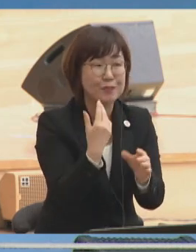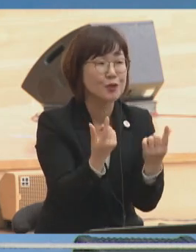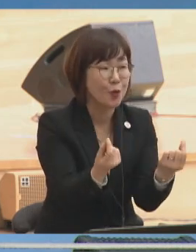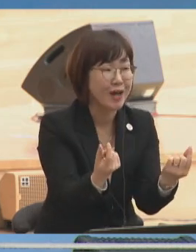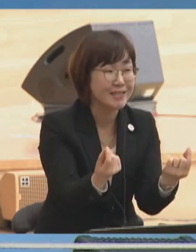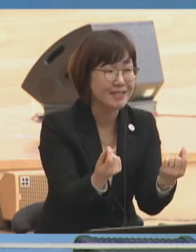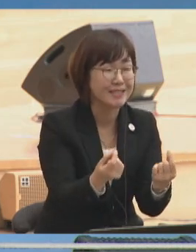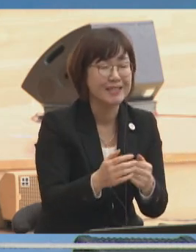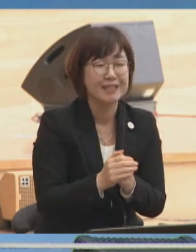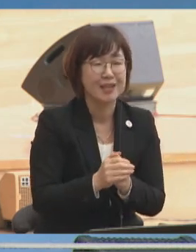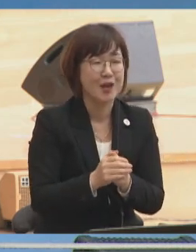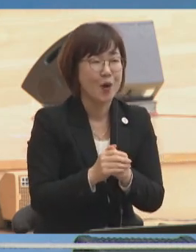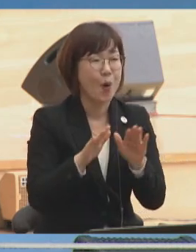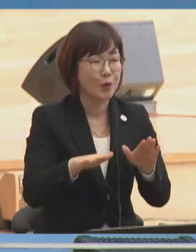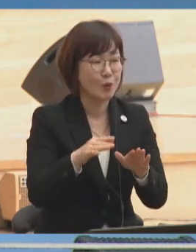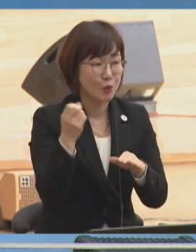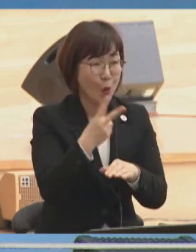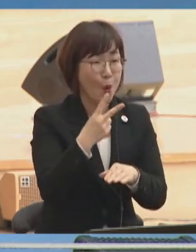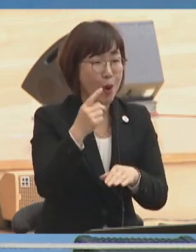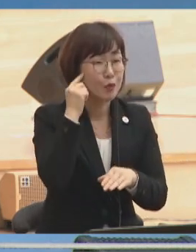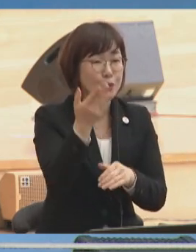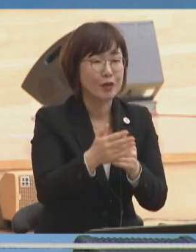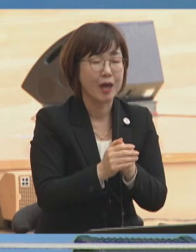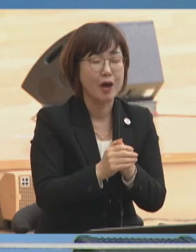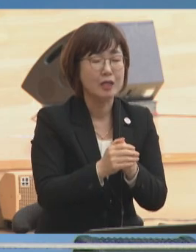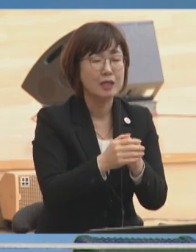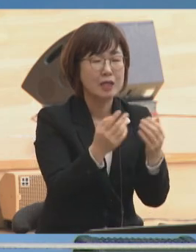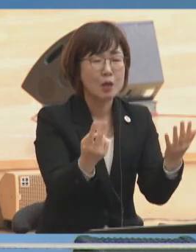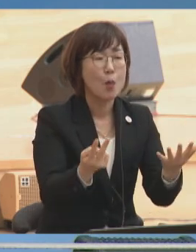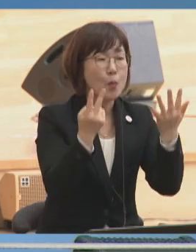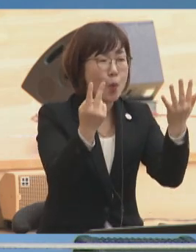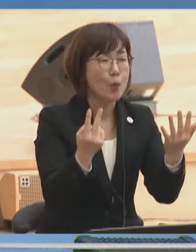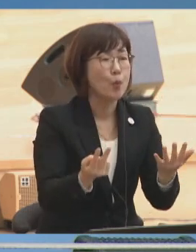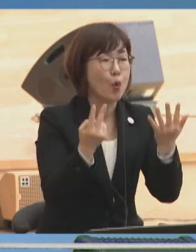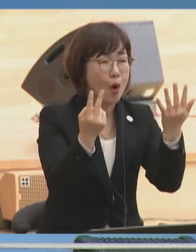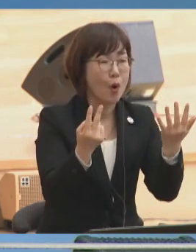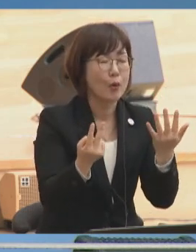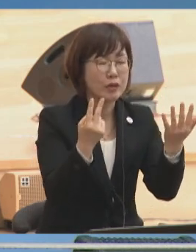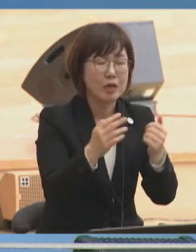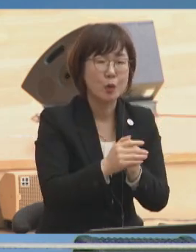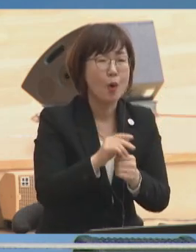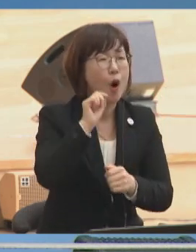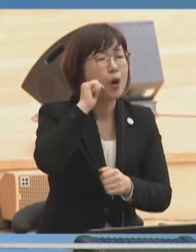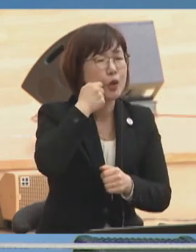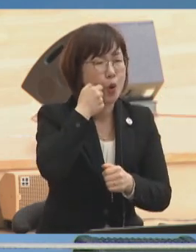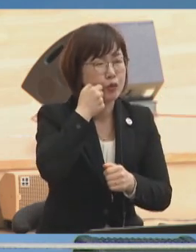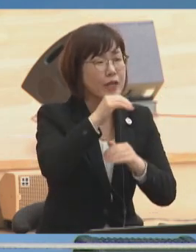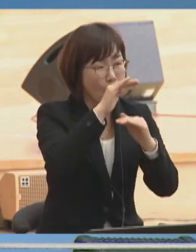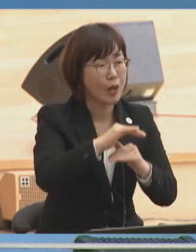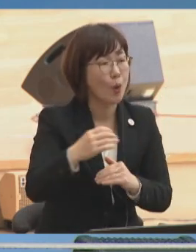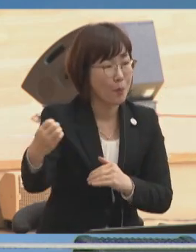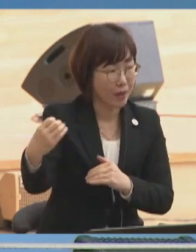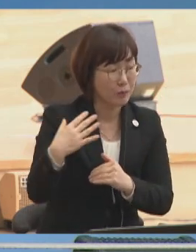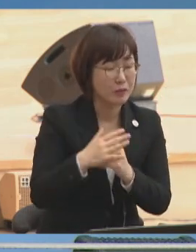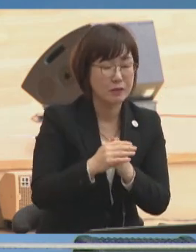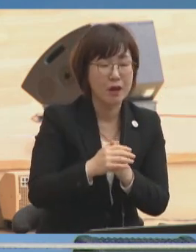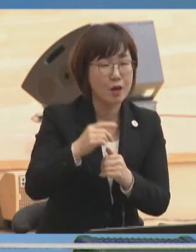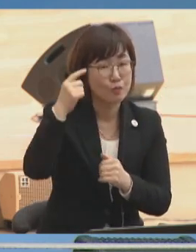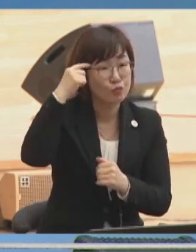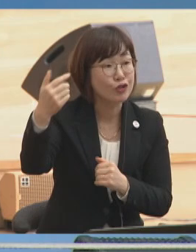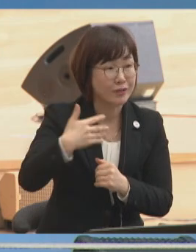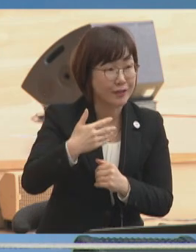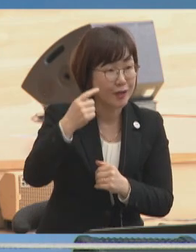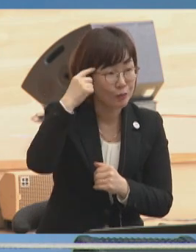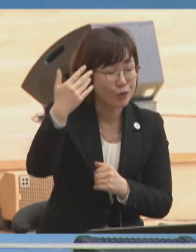여러분, 오늘 이 요한복음 가운데 오병이어가 참 어려운 본문입니다 그렇게 말하는 거예요. 그러면서 운을 띄면서 퀴즈를